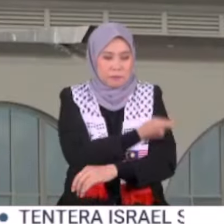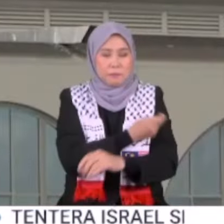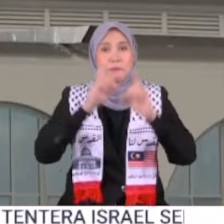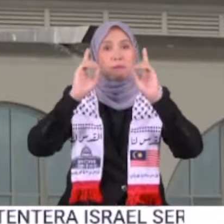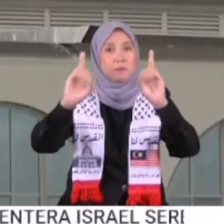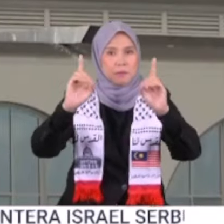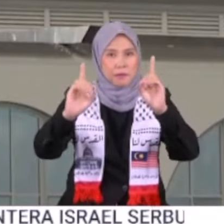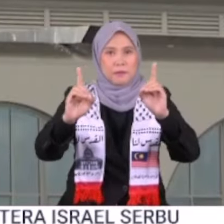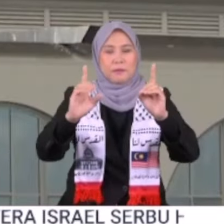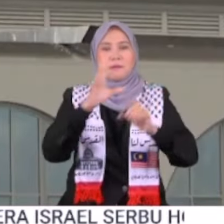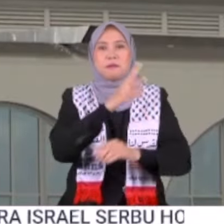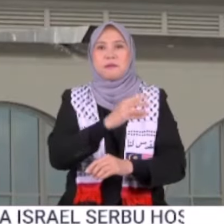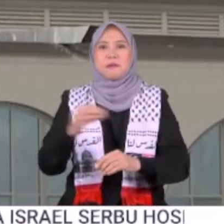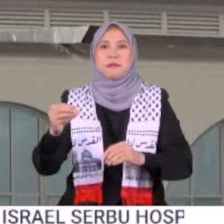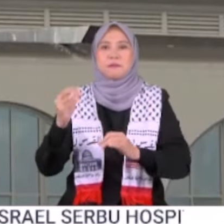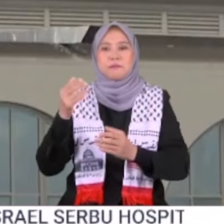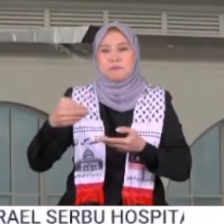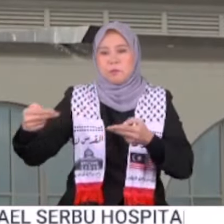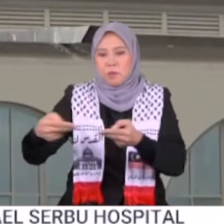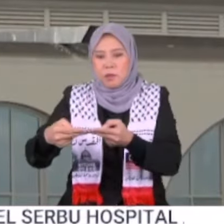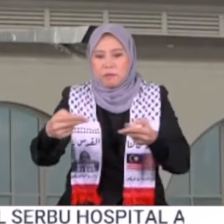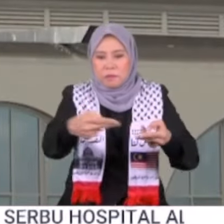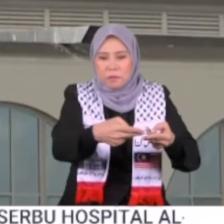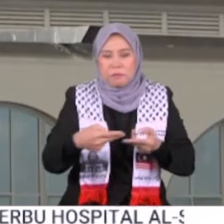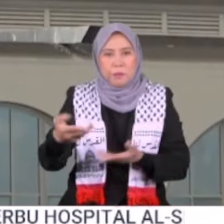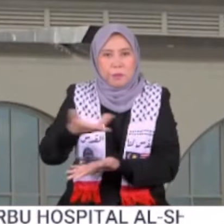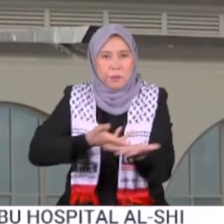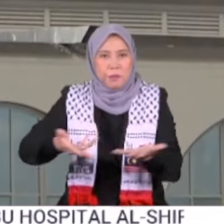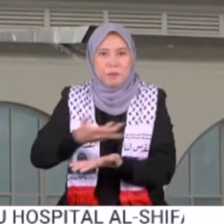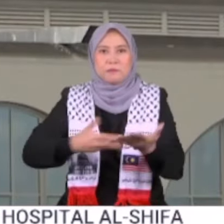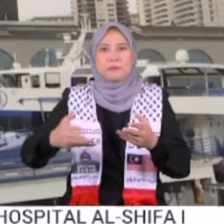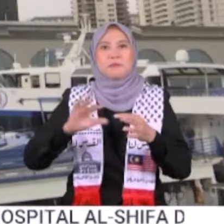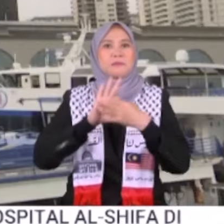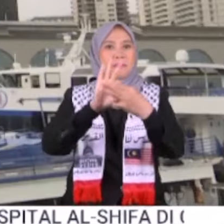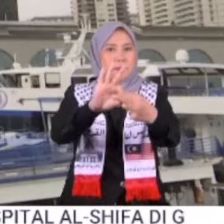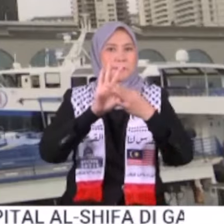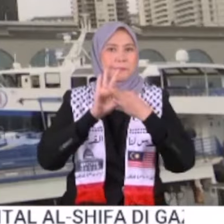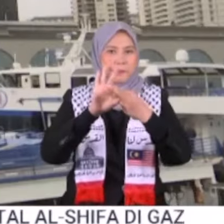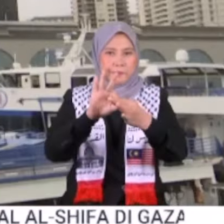pendidikan dan hubungan antara rakyat yang menawarkan ruang kerjasama